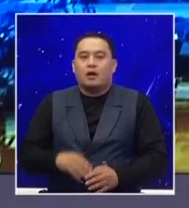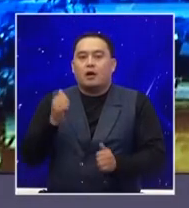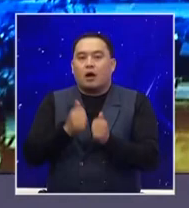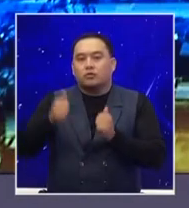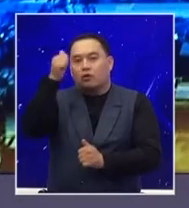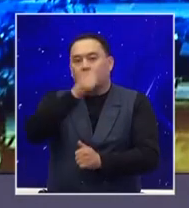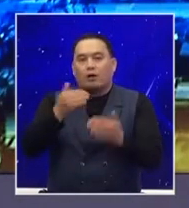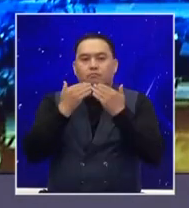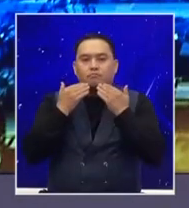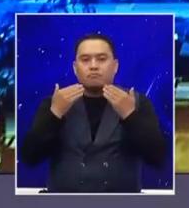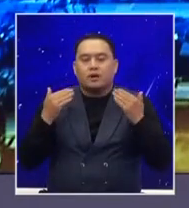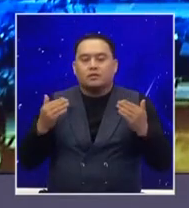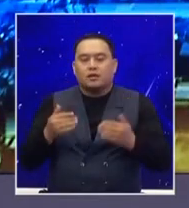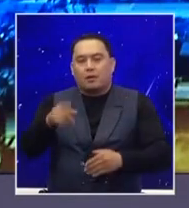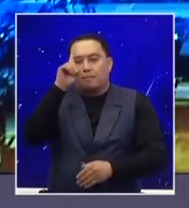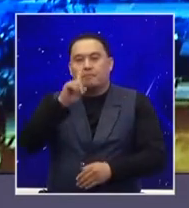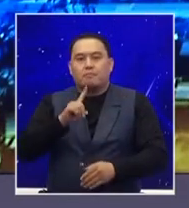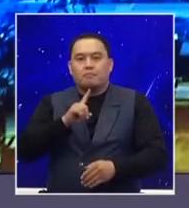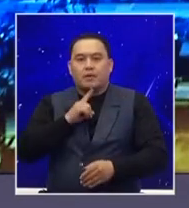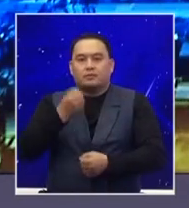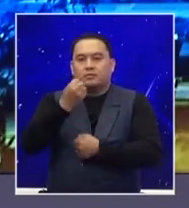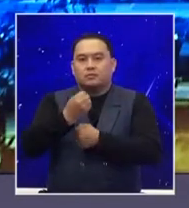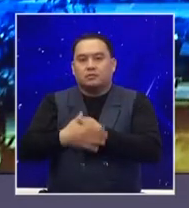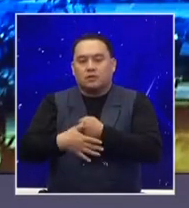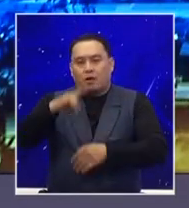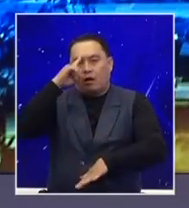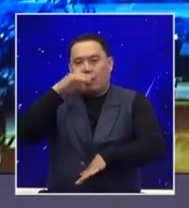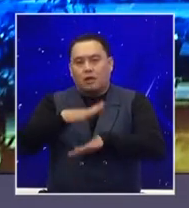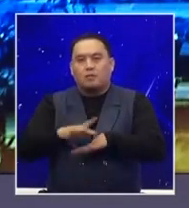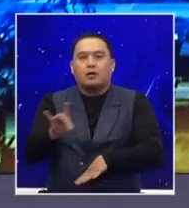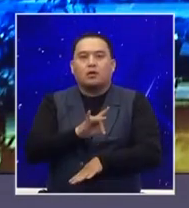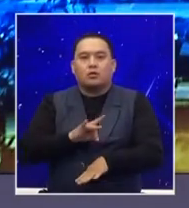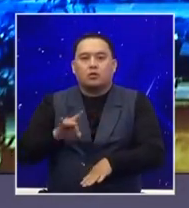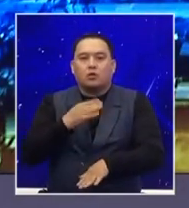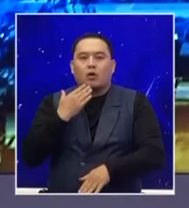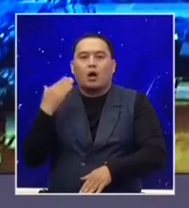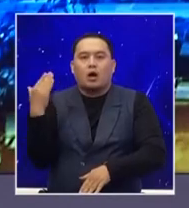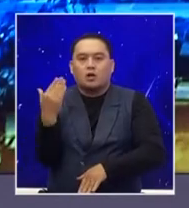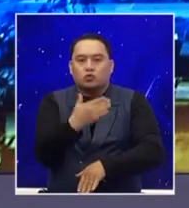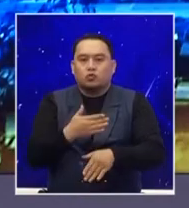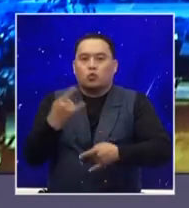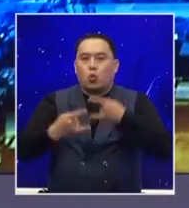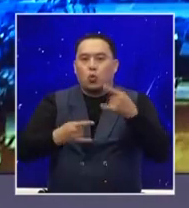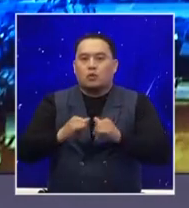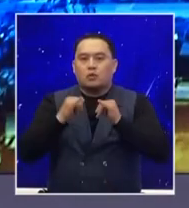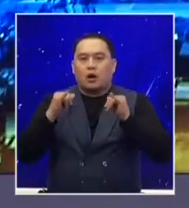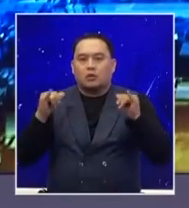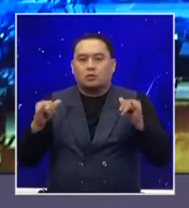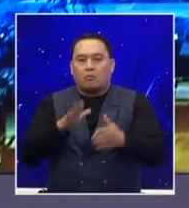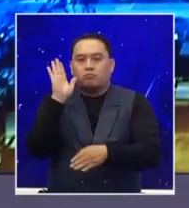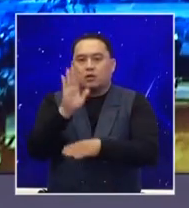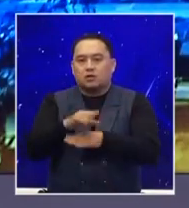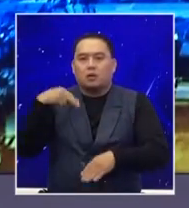Ежегодно в последнем квартале на базе Центральной службы коммуникации акимы регионов дают пресс-конференции по территориальному развитию в рамках